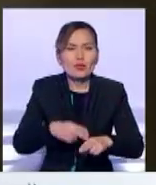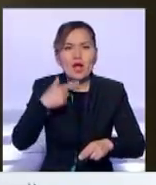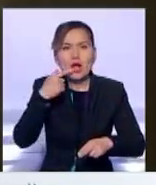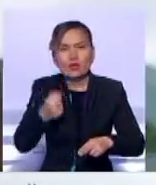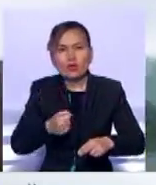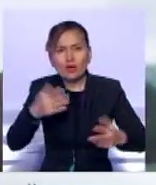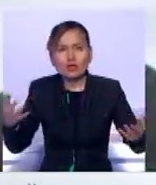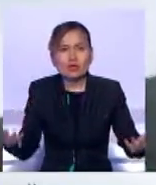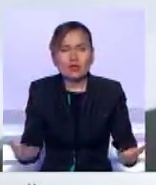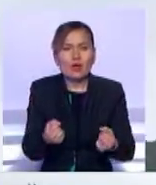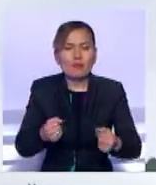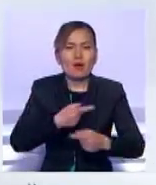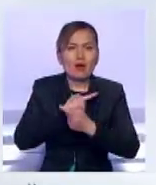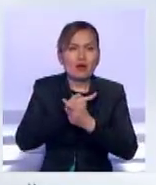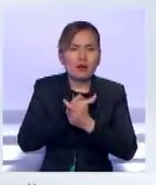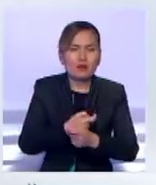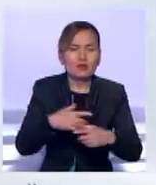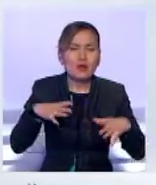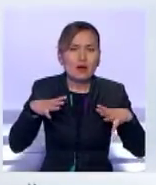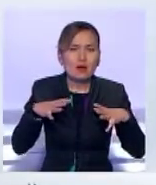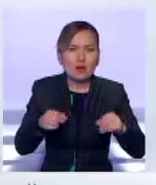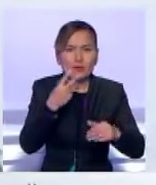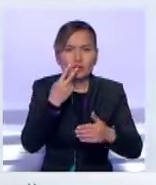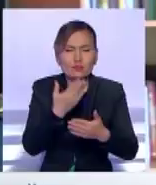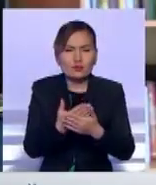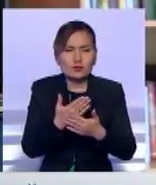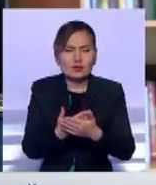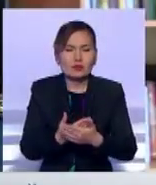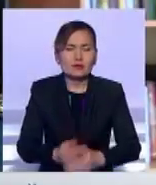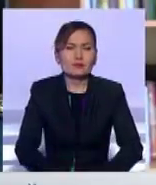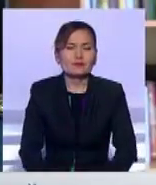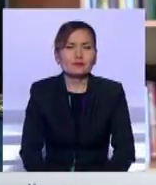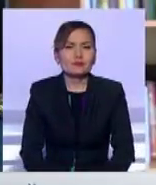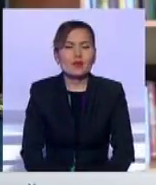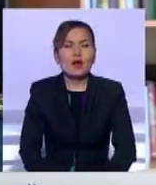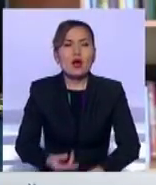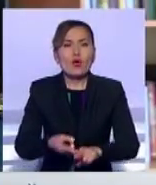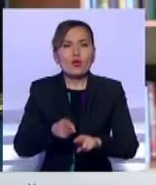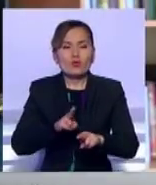жауынгерлердің ерлігі суреттелген. Қазіргі жастар ғана емес, кәдімгі